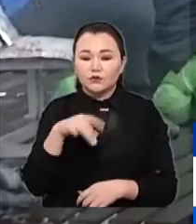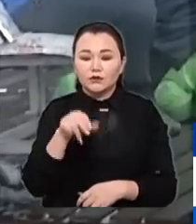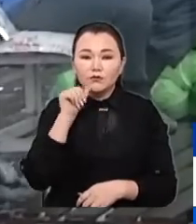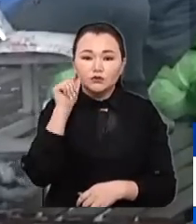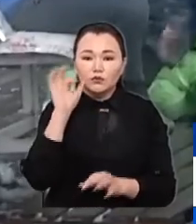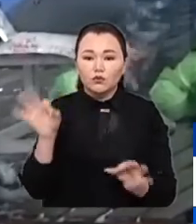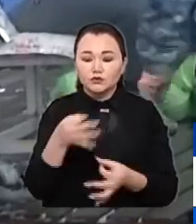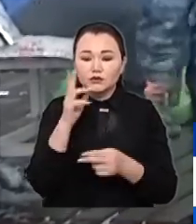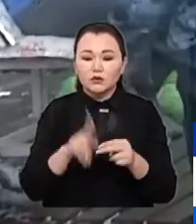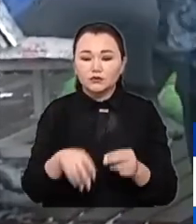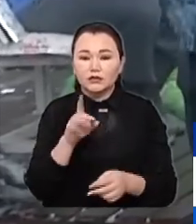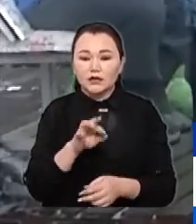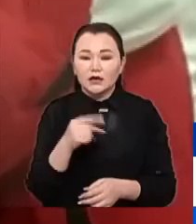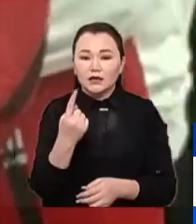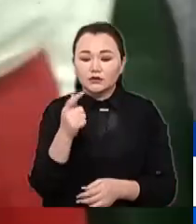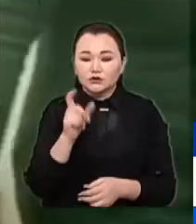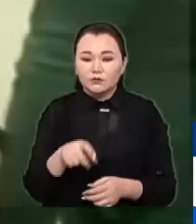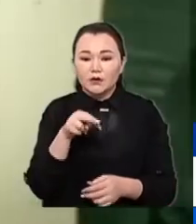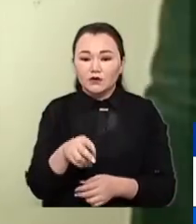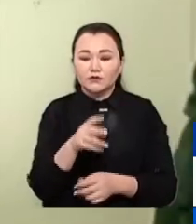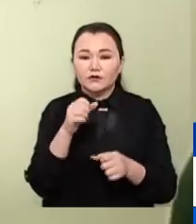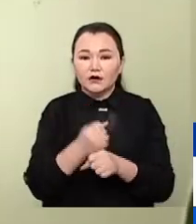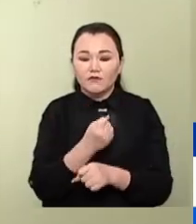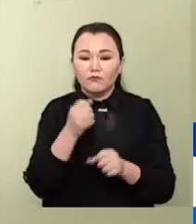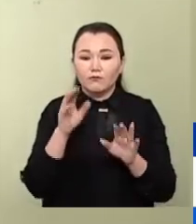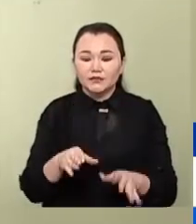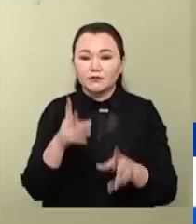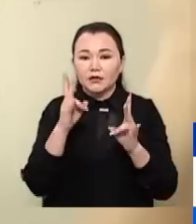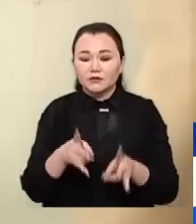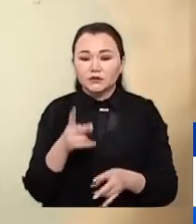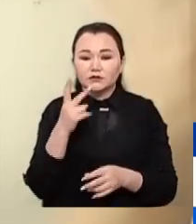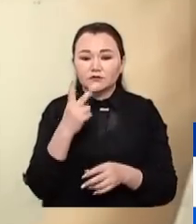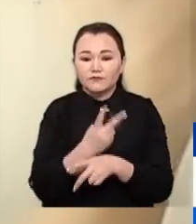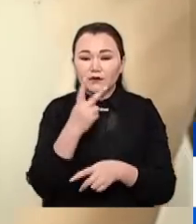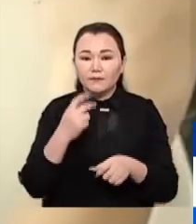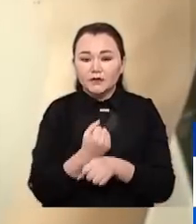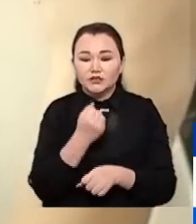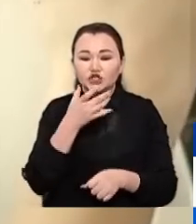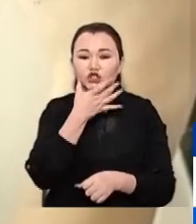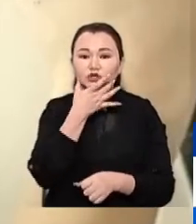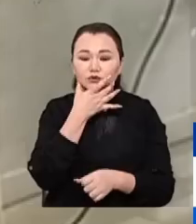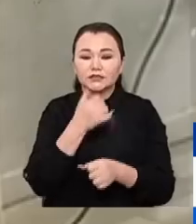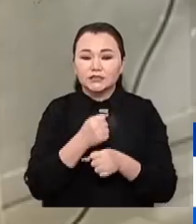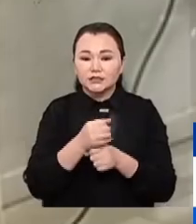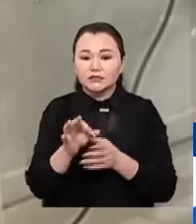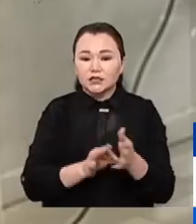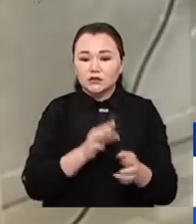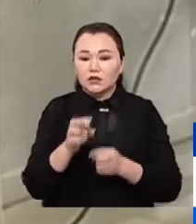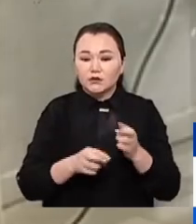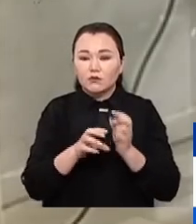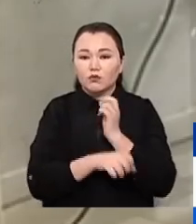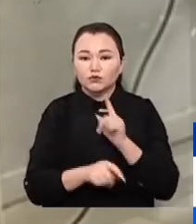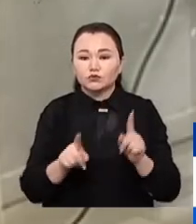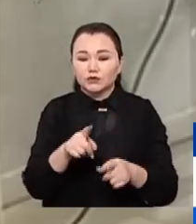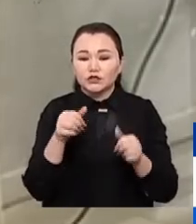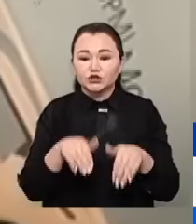осенью закончилась для одного из них походом в травмпункт пострадавшему с двойным переломом Челюсти сделали экстренную операцию После